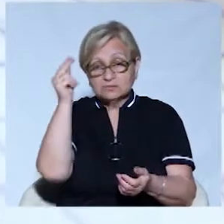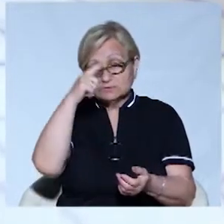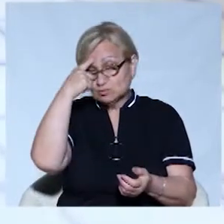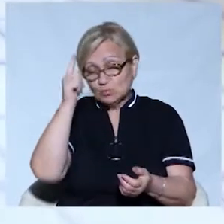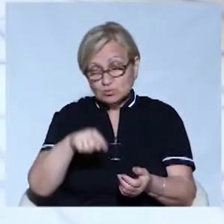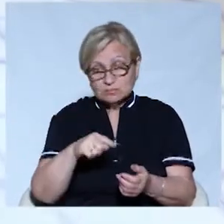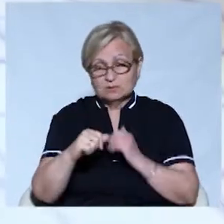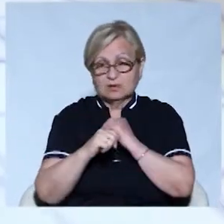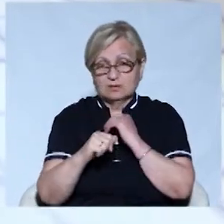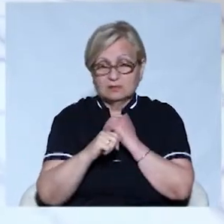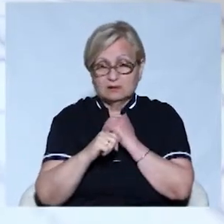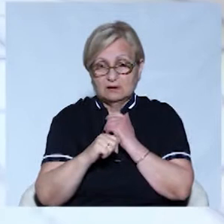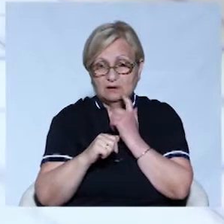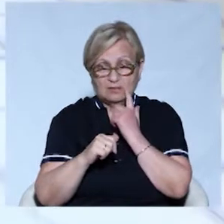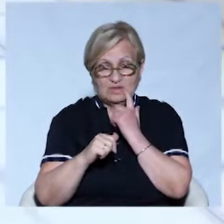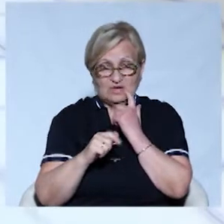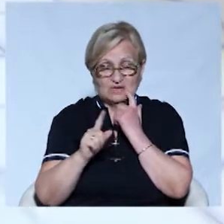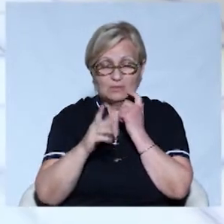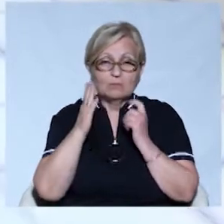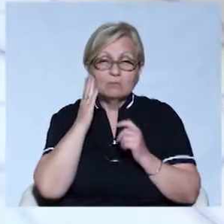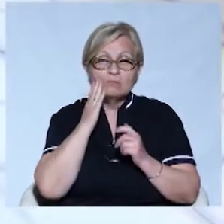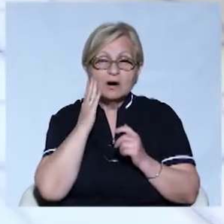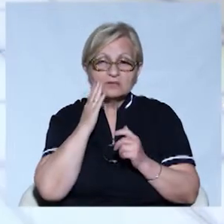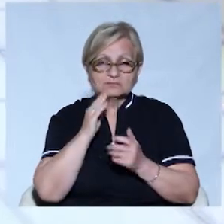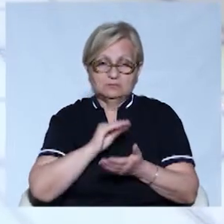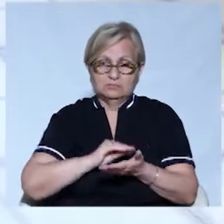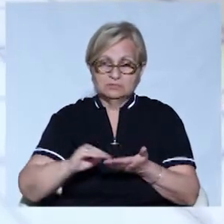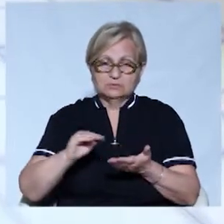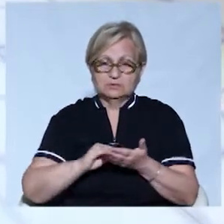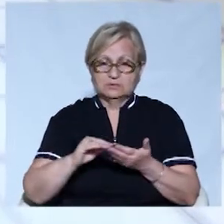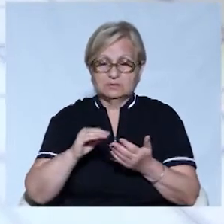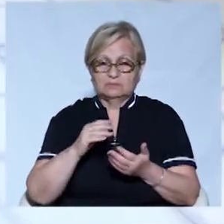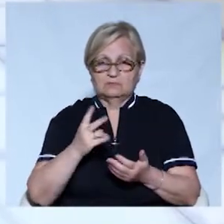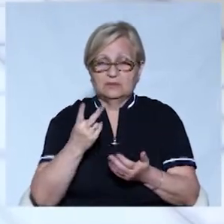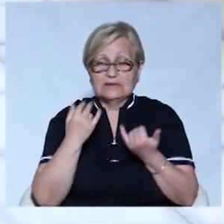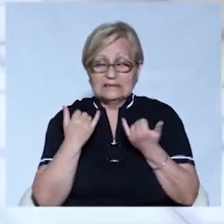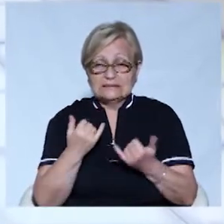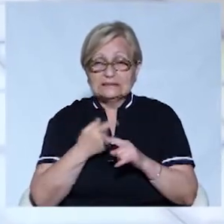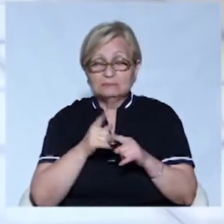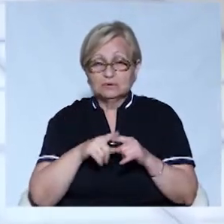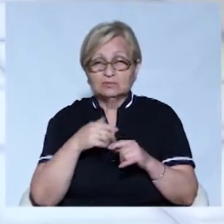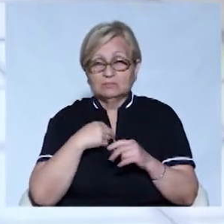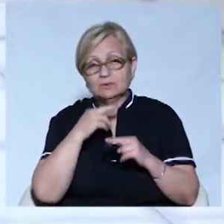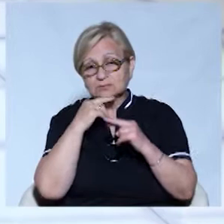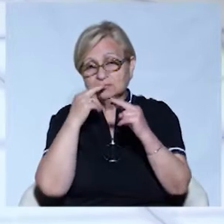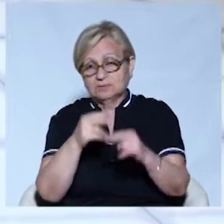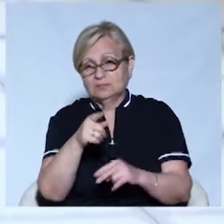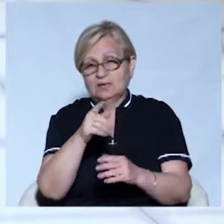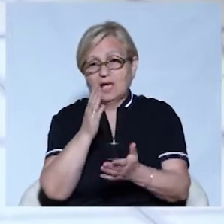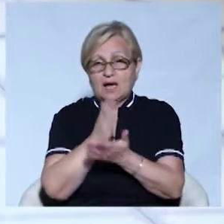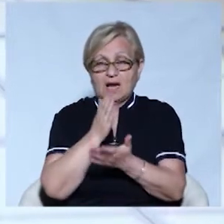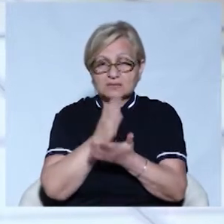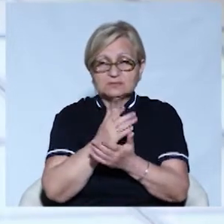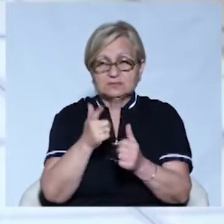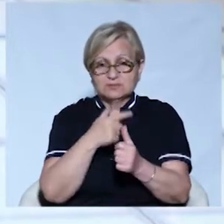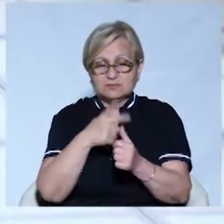დაგვეხმარება, რომ მართებულად წეროთ. ამიტომ მივაქციე მე დღეს ყურადღება არსებით სახელსა